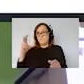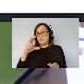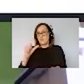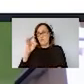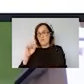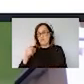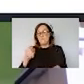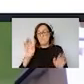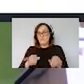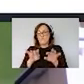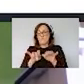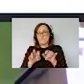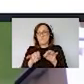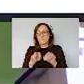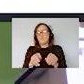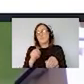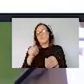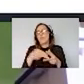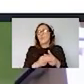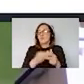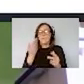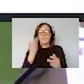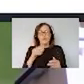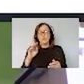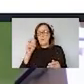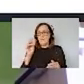możecie Państwo też pisać. Te narzędzia są bardzo